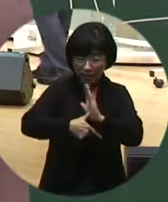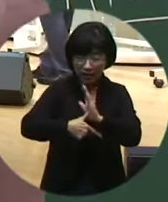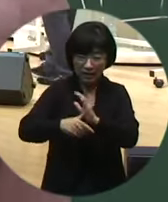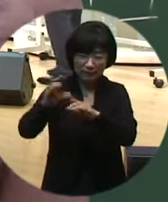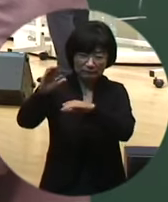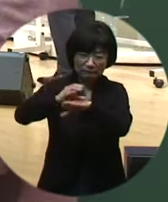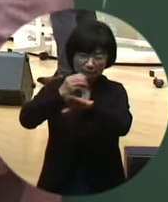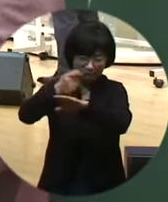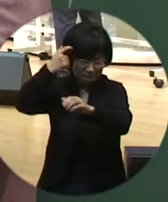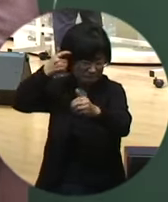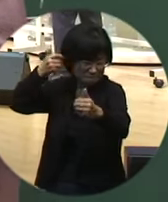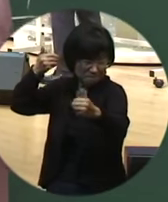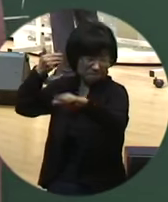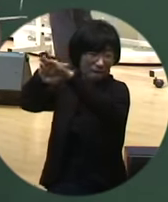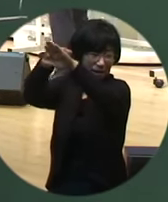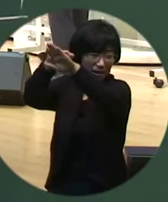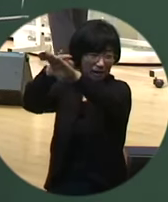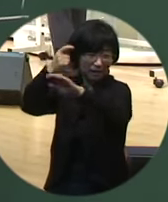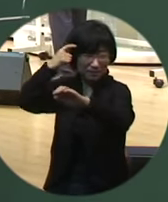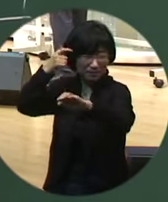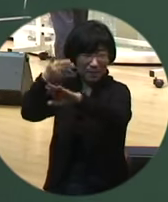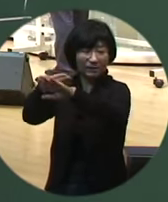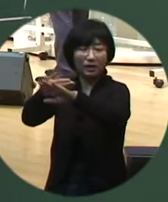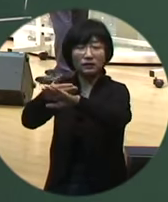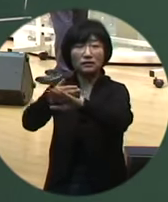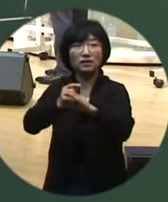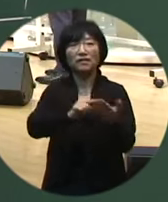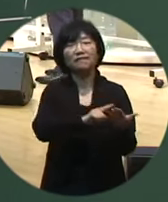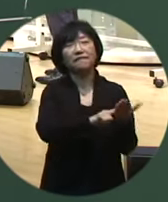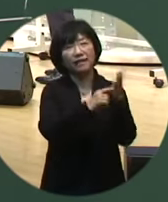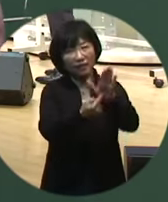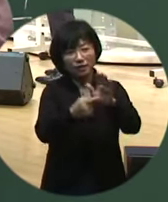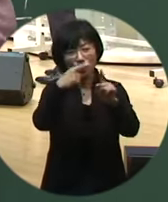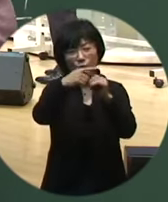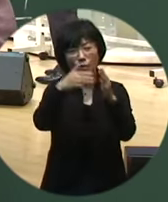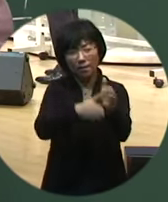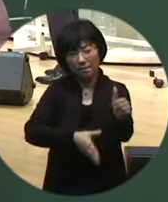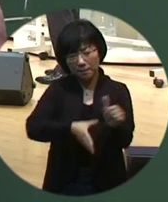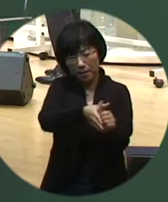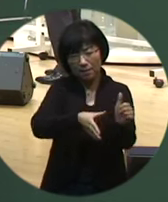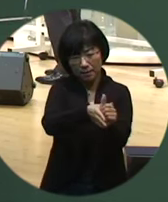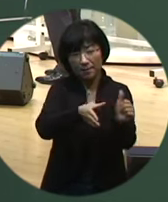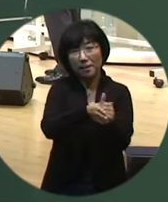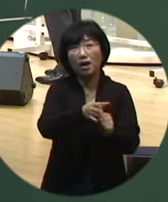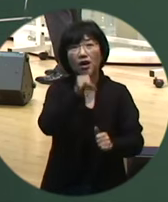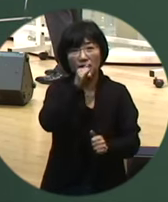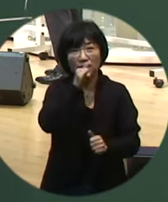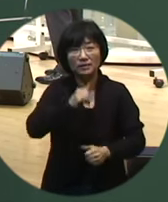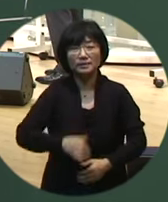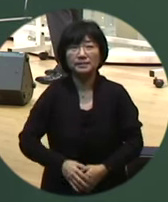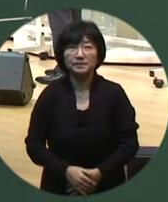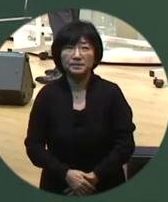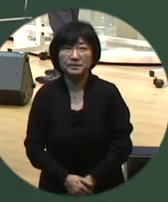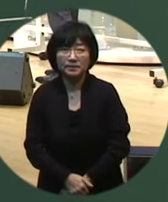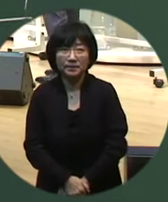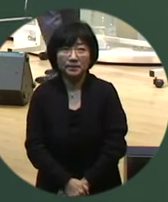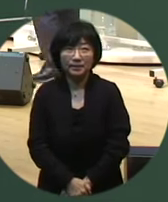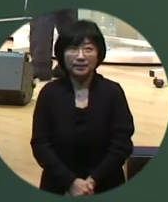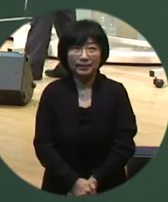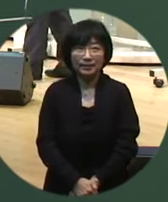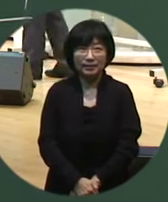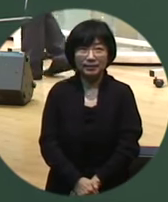church. 자, 그렇다면은 교회의 헌신이 뭐겠습니까? If that's the case, what is our devotion for the church?